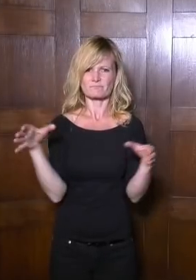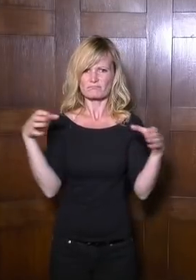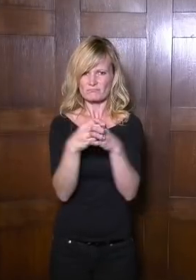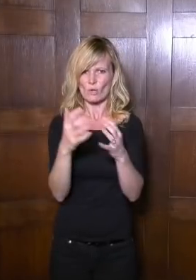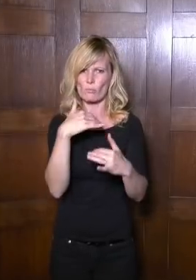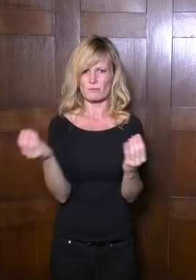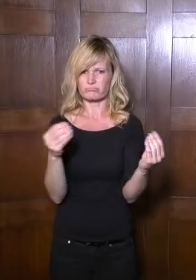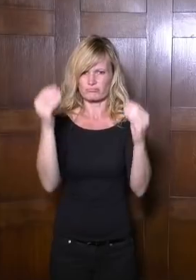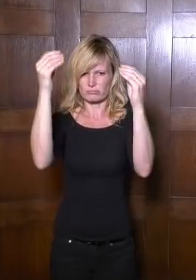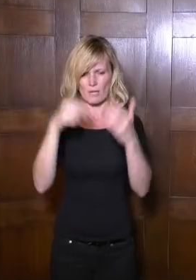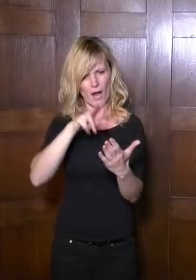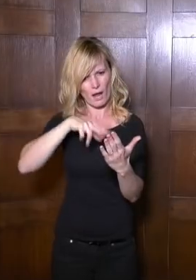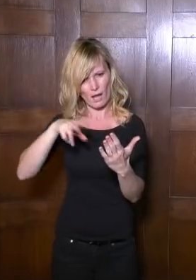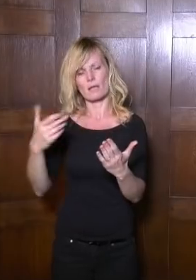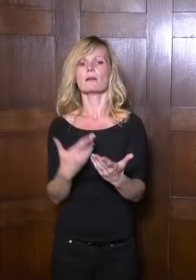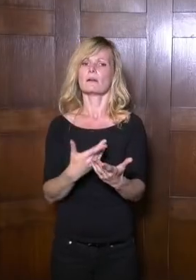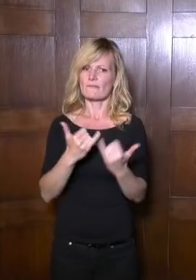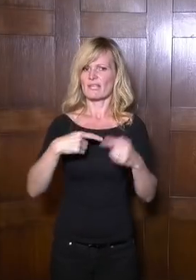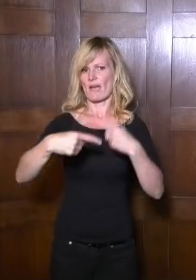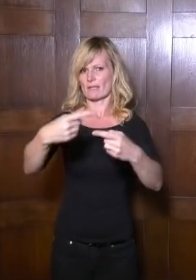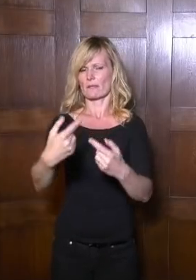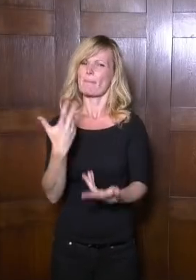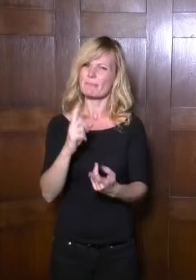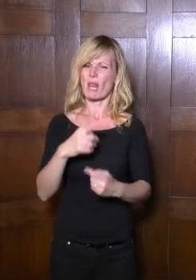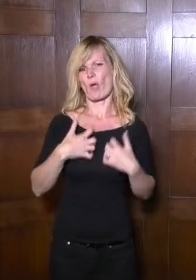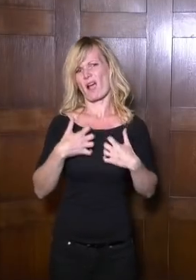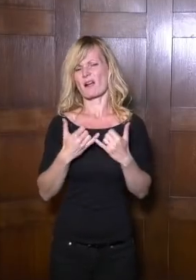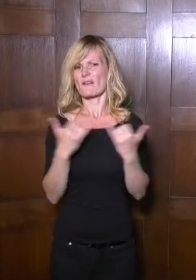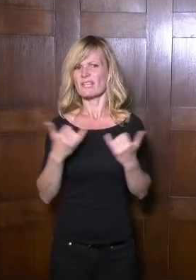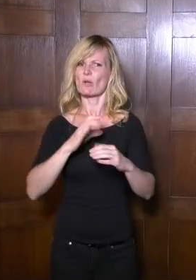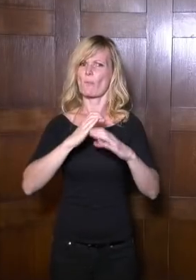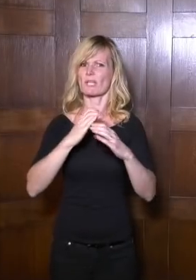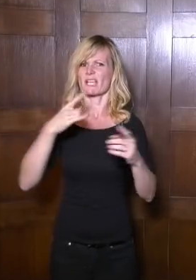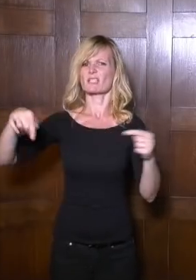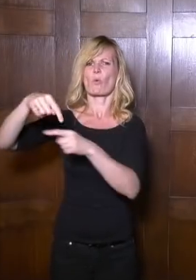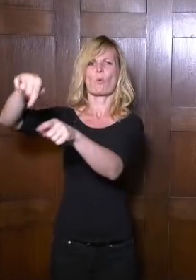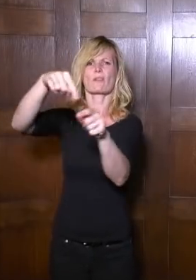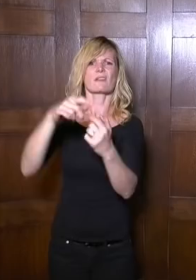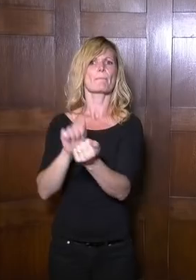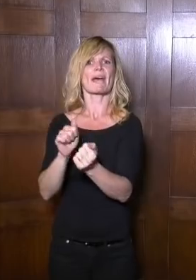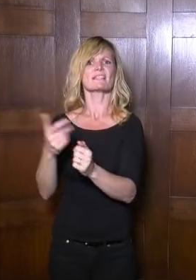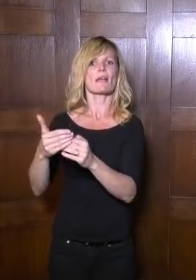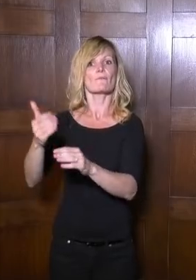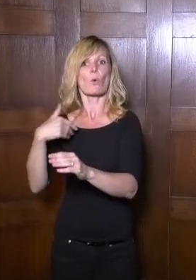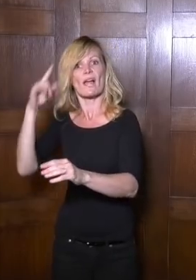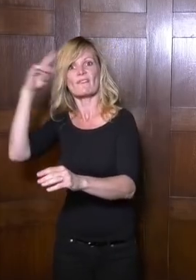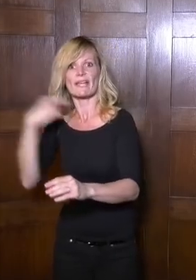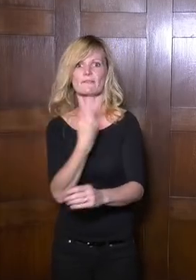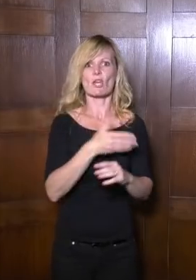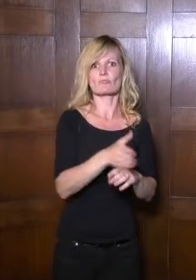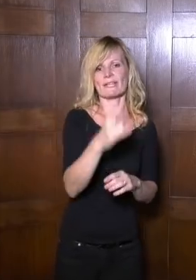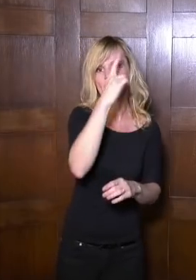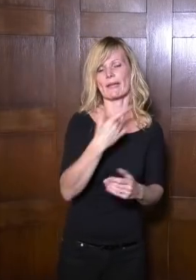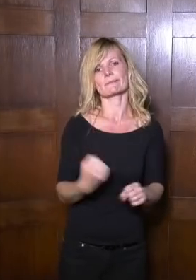haben uns auch manchmal geärgert über bestimmte Kommunikationszwege. Da hat dann die Presse immer schon eher gewusst als wir,